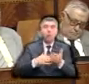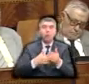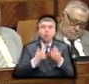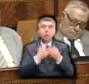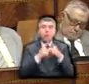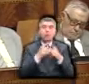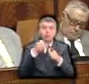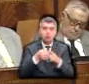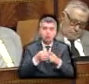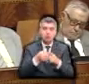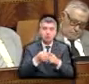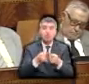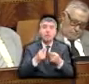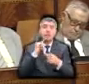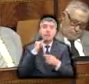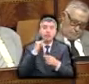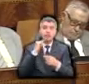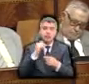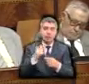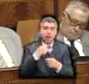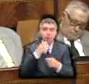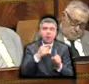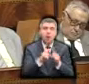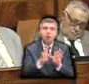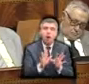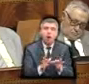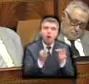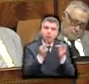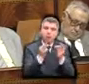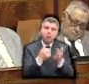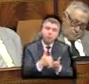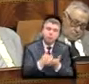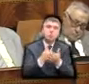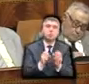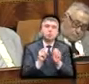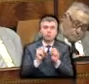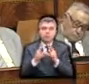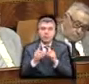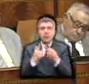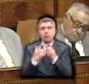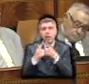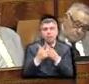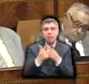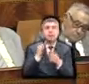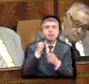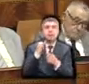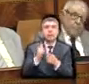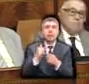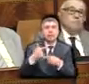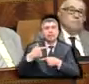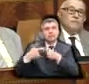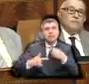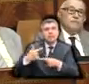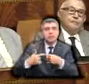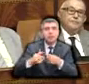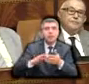قريبة لها، باش ما نبقاوش كل مرة كنديروا حلول اللي هي استثنائية وماشي حلول اللي هي كافية، وكتبقى دائما